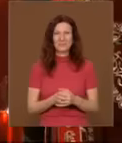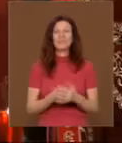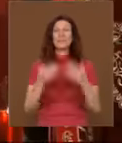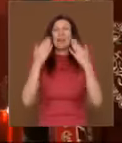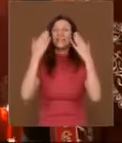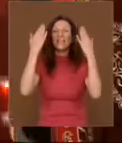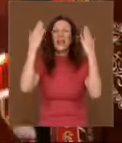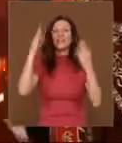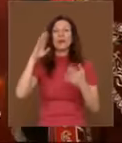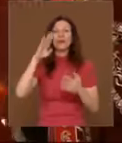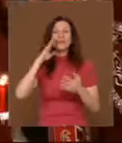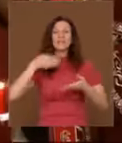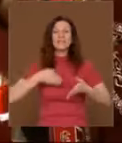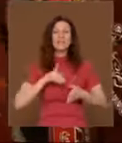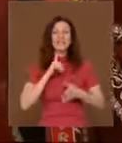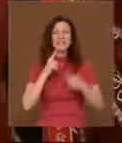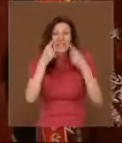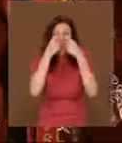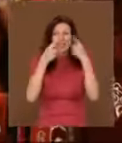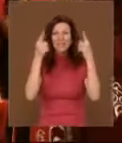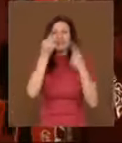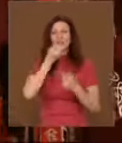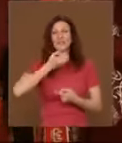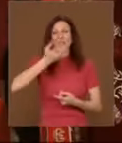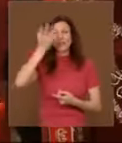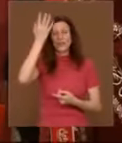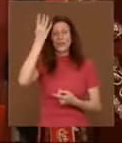Слава Отцу и Сину и Святому Духу.